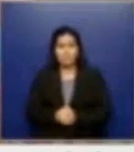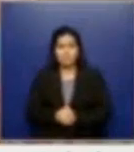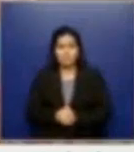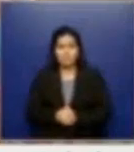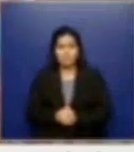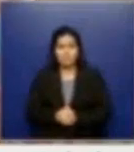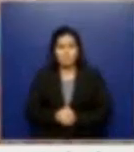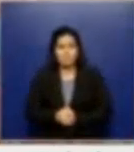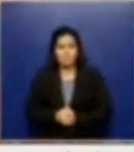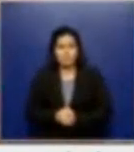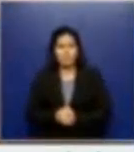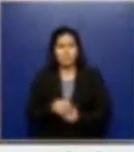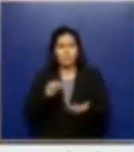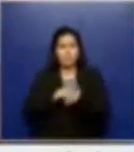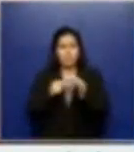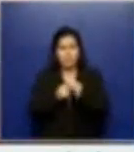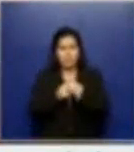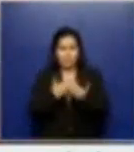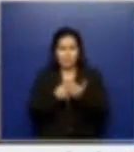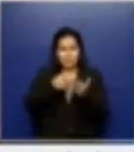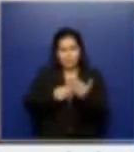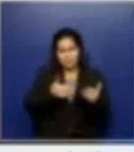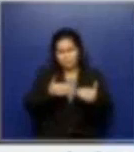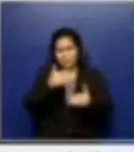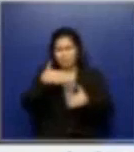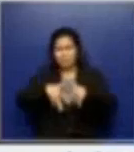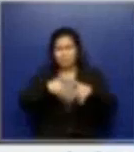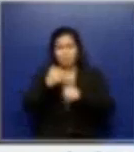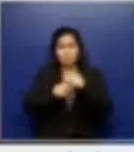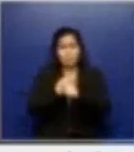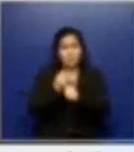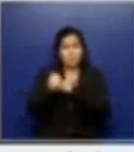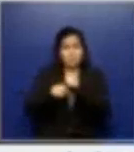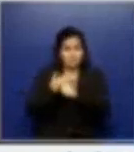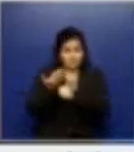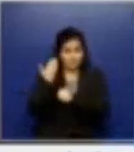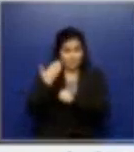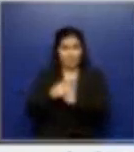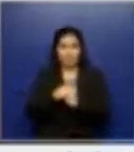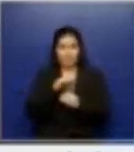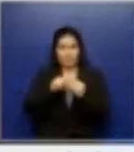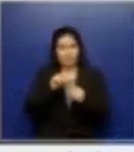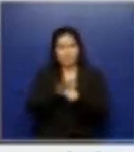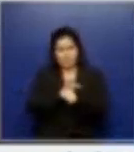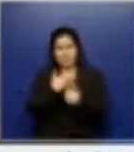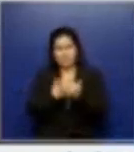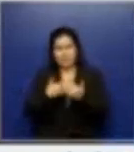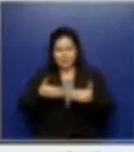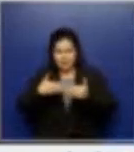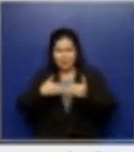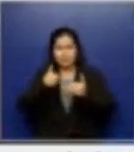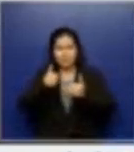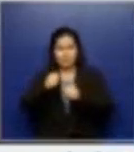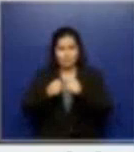าเลือดกับปูมาจะกี่ปีแล้วปีก่อนๆ นั้นเศรษฐกิจมันพอไปได้ปูมันก็พอให้เลือดได้แต่ 2-3 ปีม